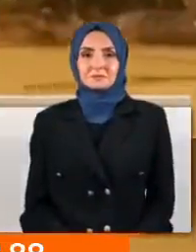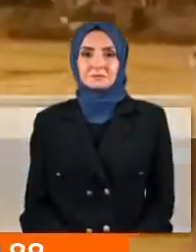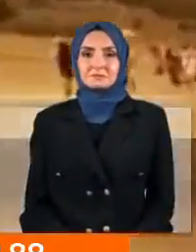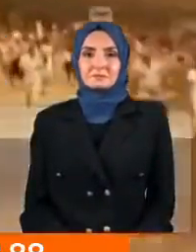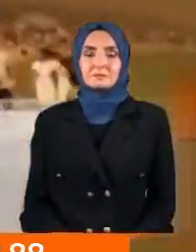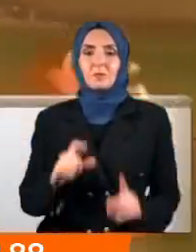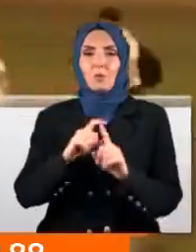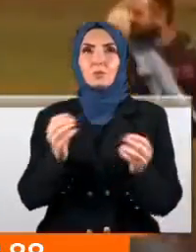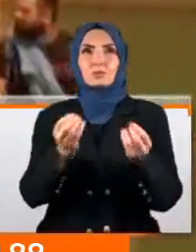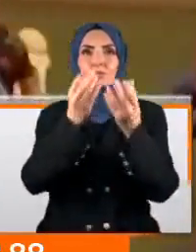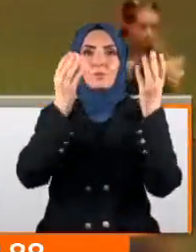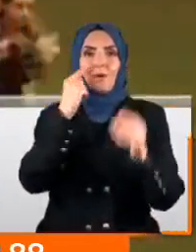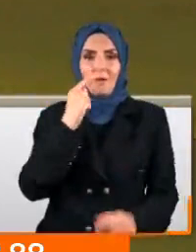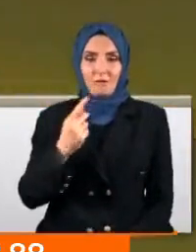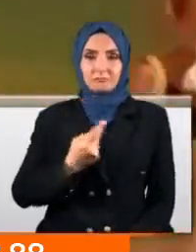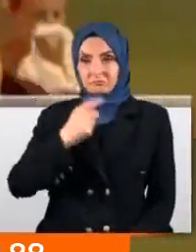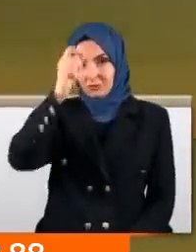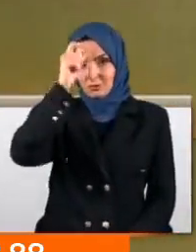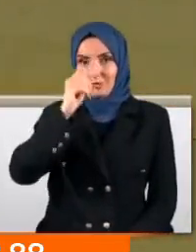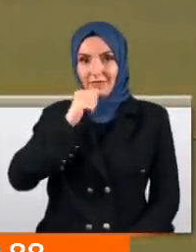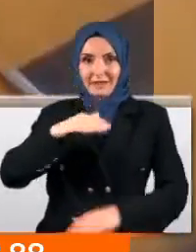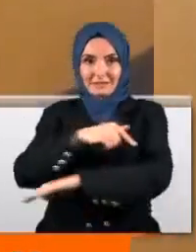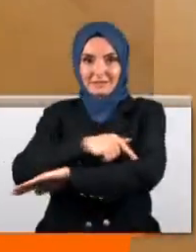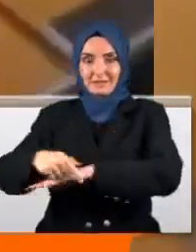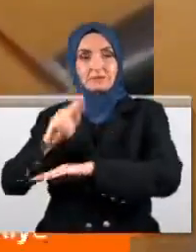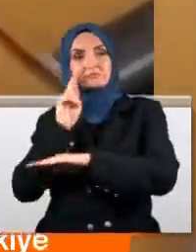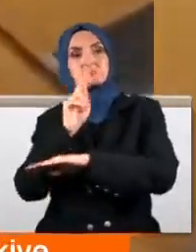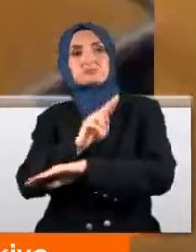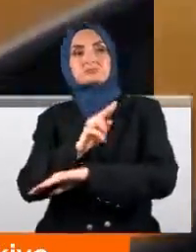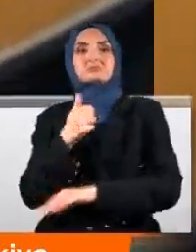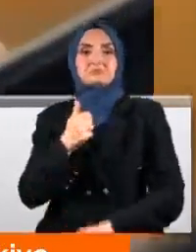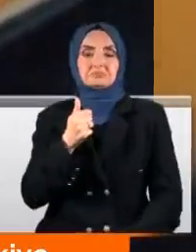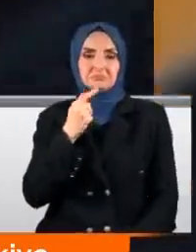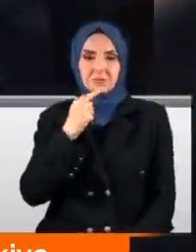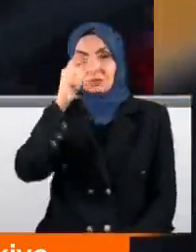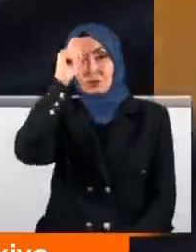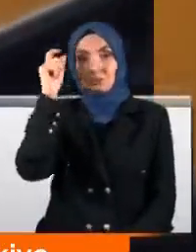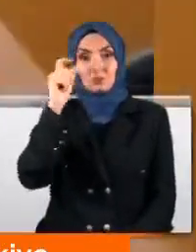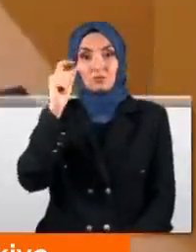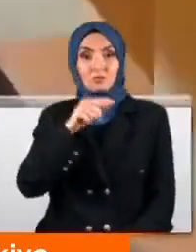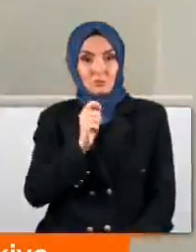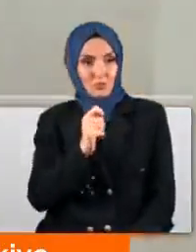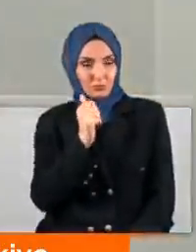Duman sahillerimizden de görülebiliyor. Türkiye bu zor gününde komşusunun yanındaydı.